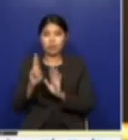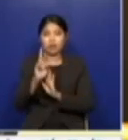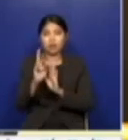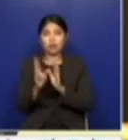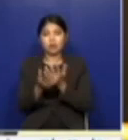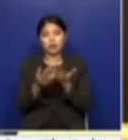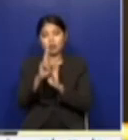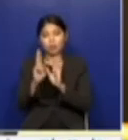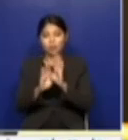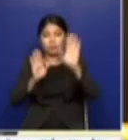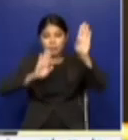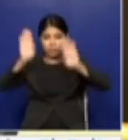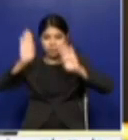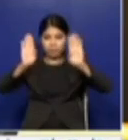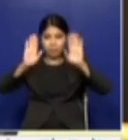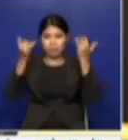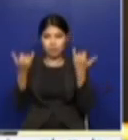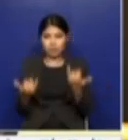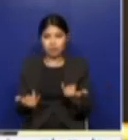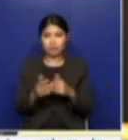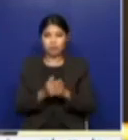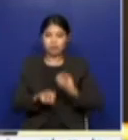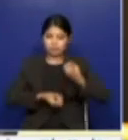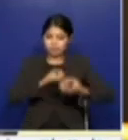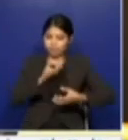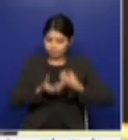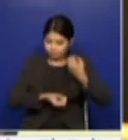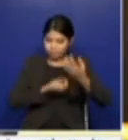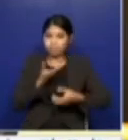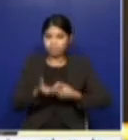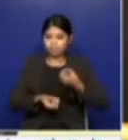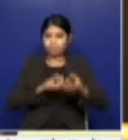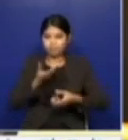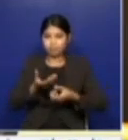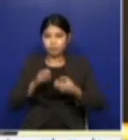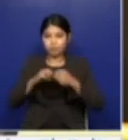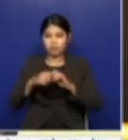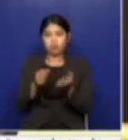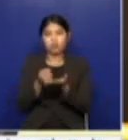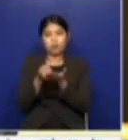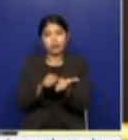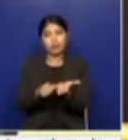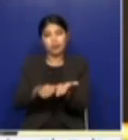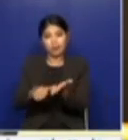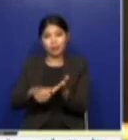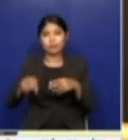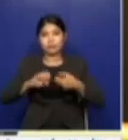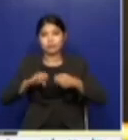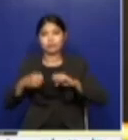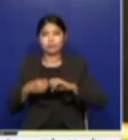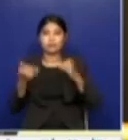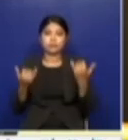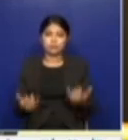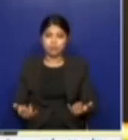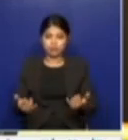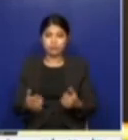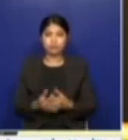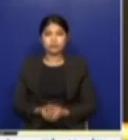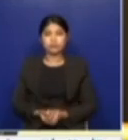บาทในการให้ความเห็นหาทางออกให้กับประเทศในปัญหาที่กำลังประส